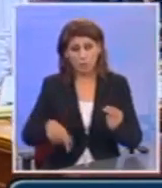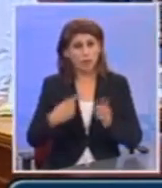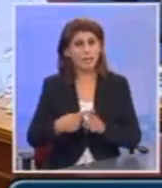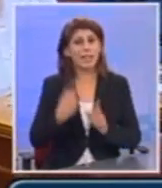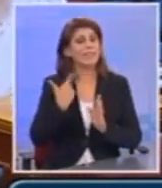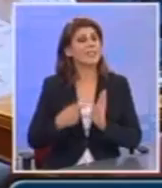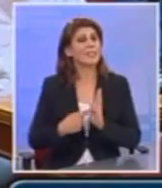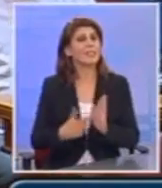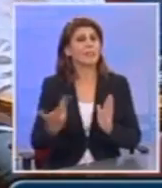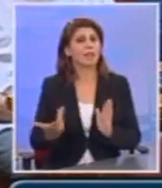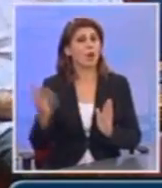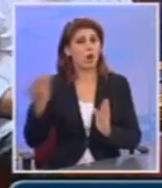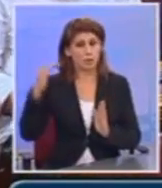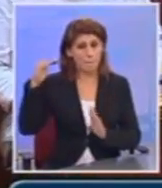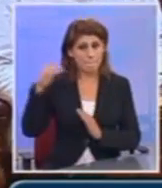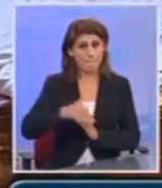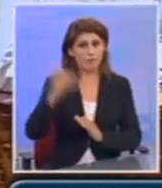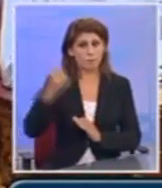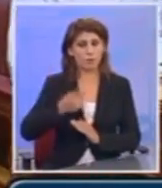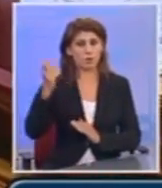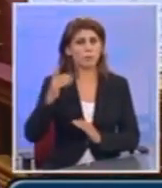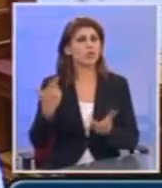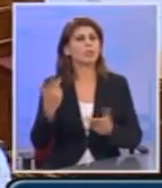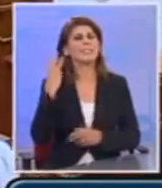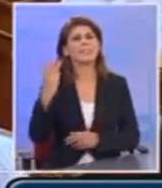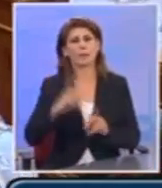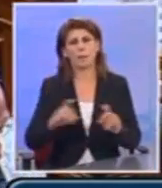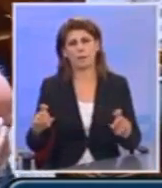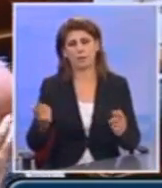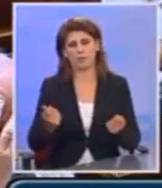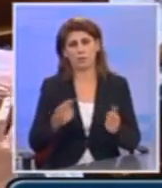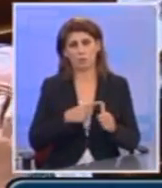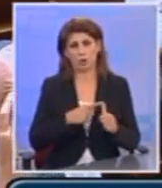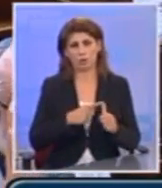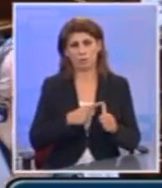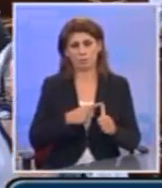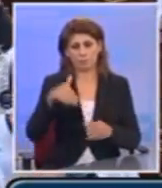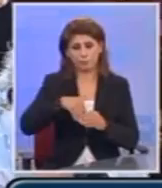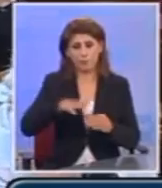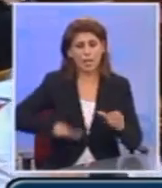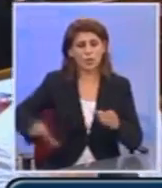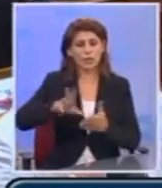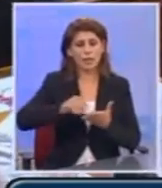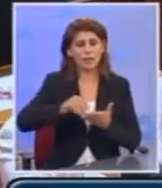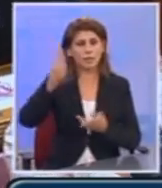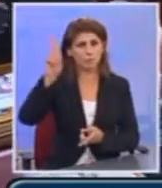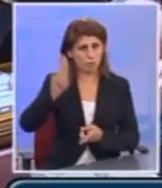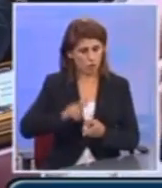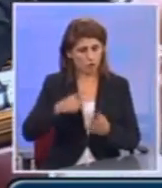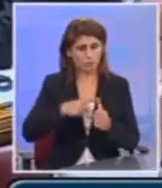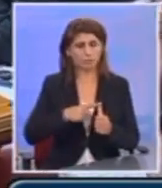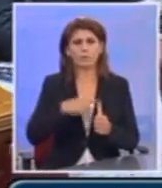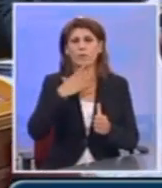όταν πέφτει το ποσοστό των μισθών τρία πράγματα συμβαίνουν μειώνεται η εγχώρια κατανάλωση της χώρας